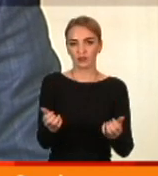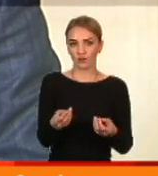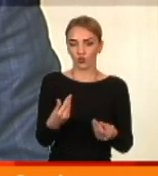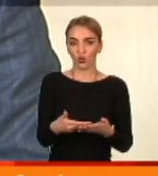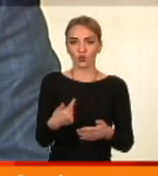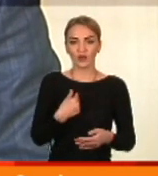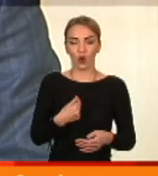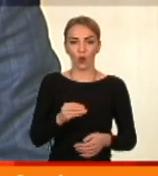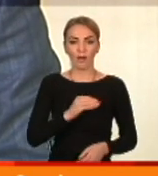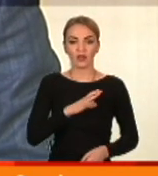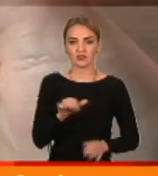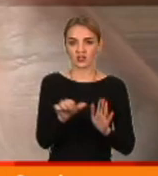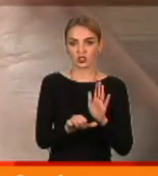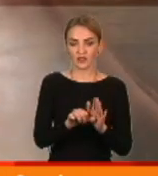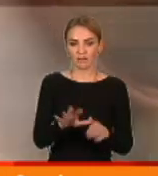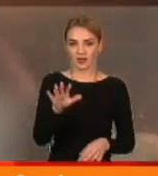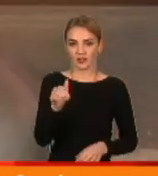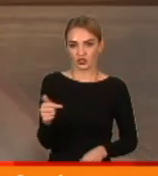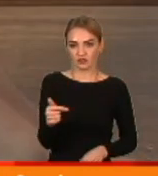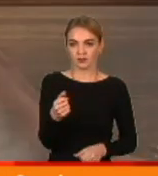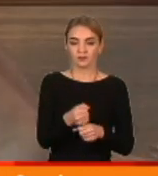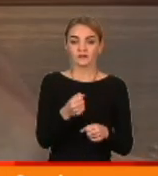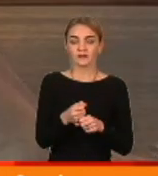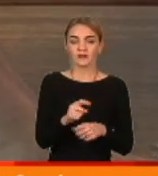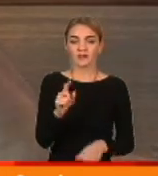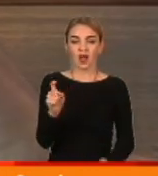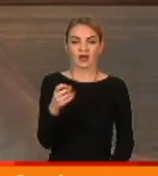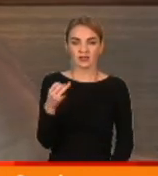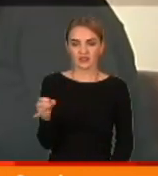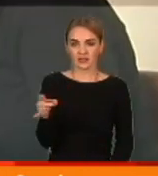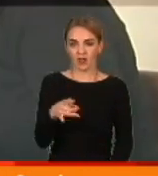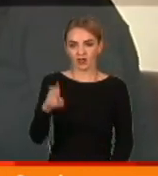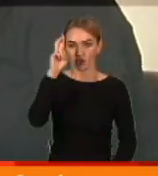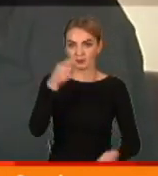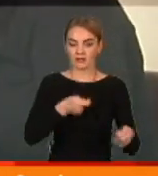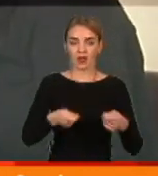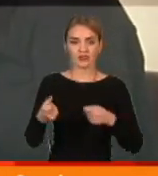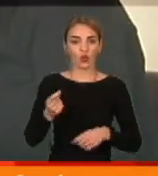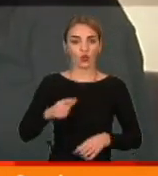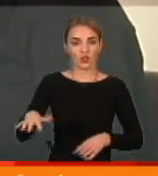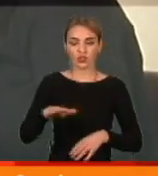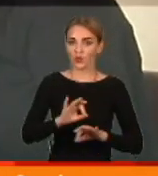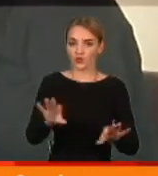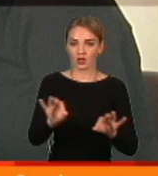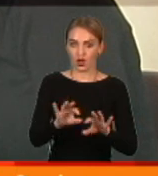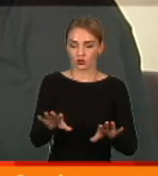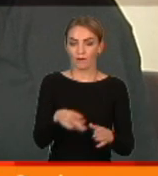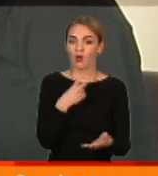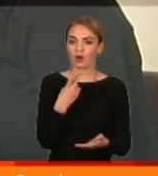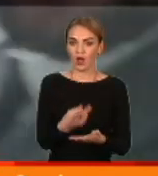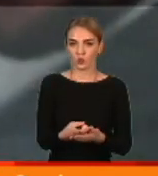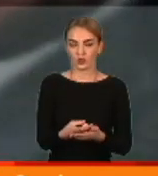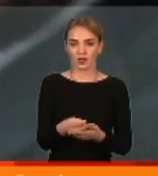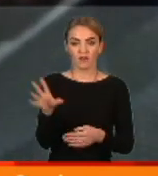я обогатився на 65 тисяч гривень. Про те, як працювалося в Захарівській райдержадміністрації на Одещині, він не розказує, а